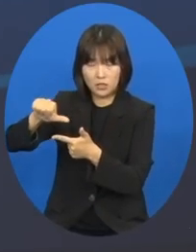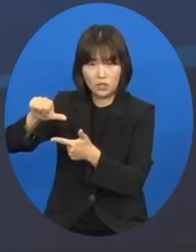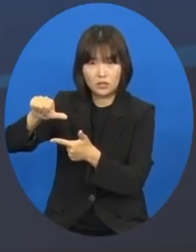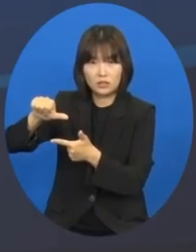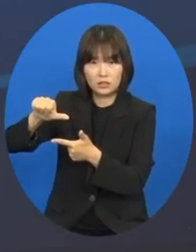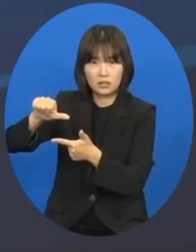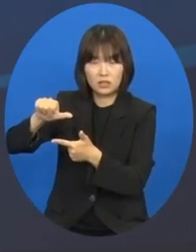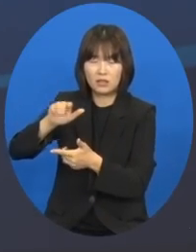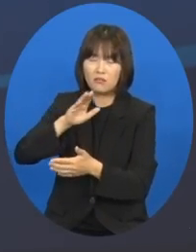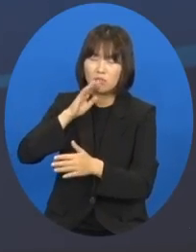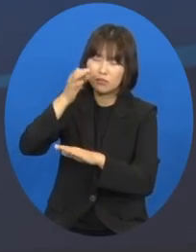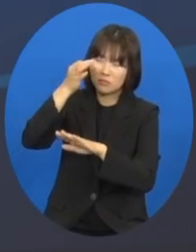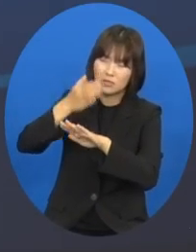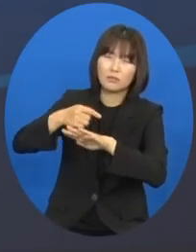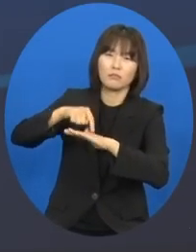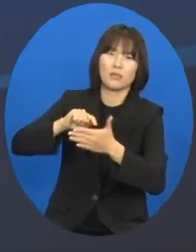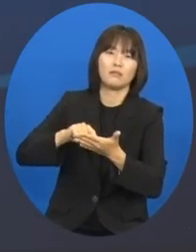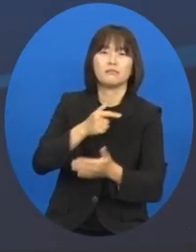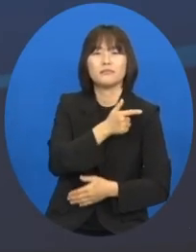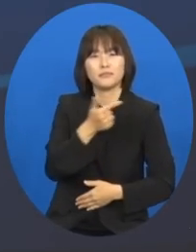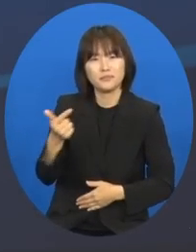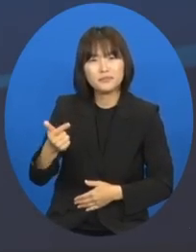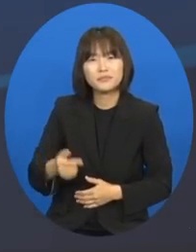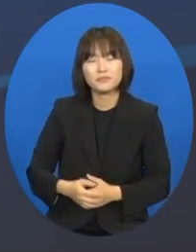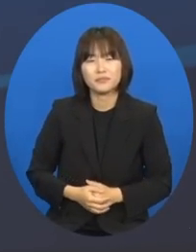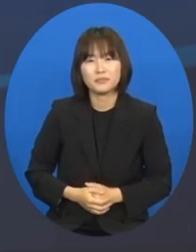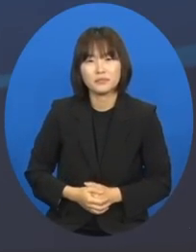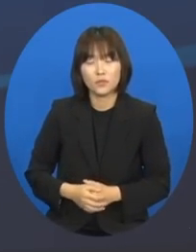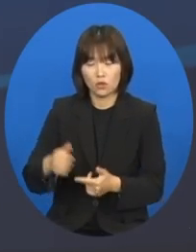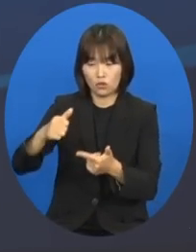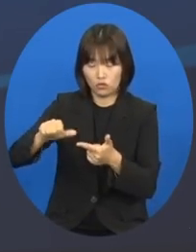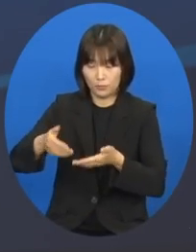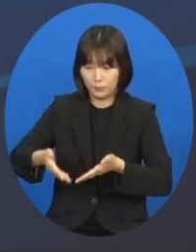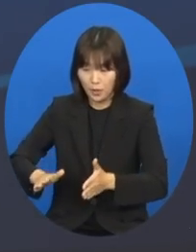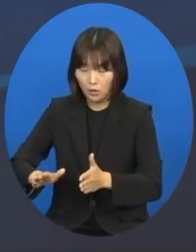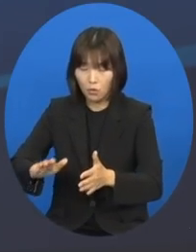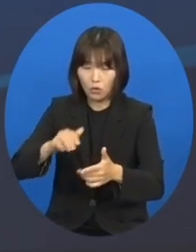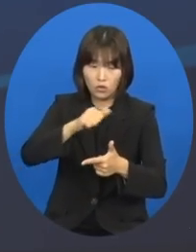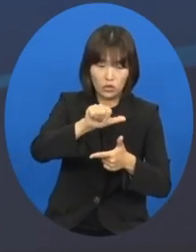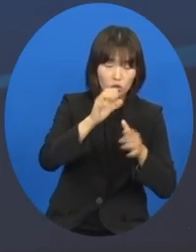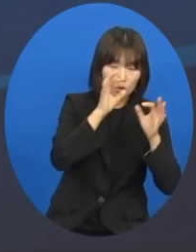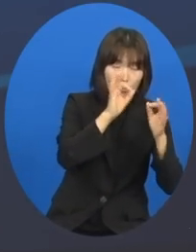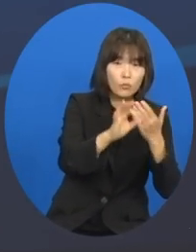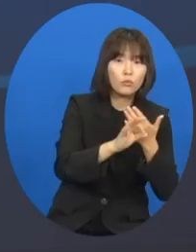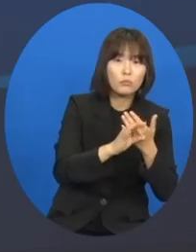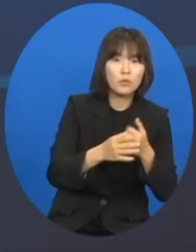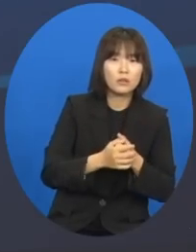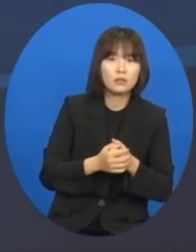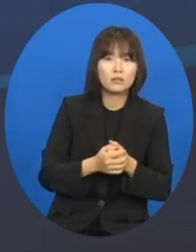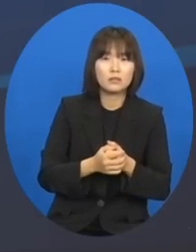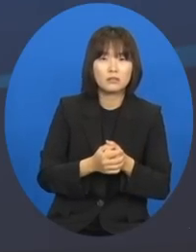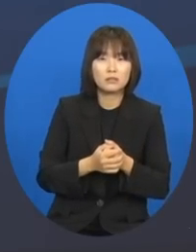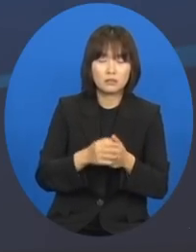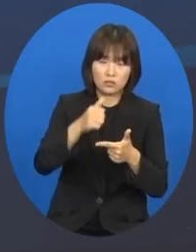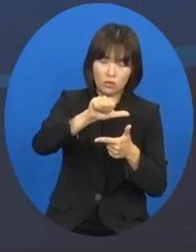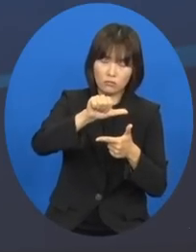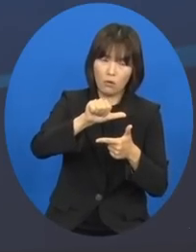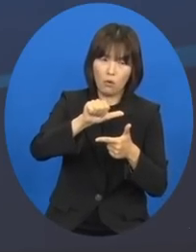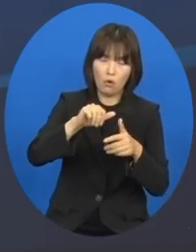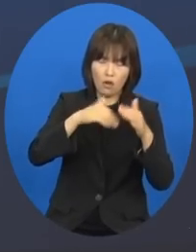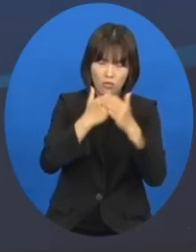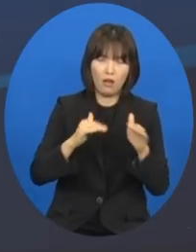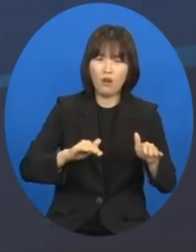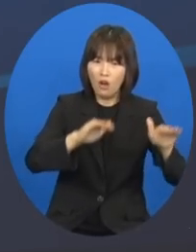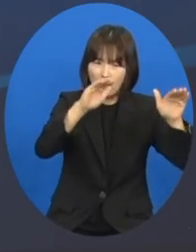미안한게 많습니다 그리고 둘째가 태어나고 첫째를 보면 첫째는 항상 다 큰 아이처럼 보였어요